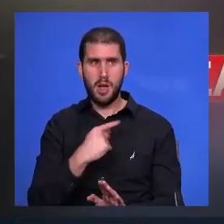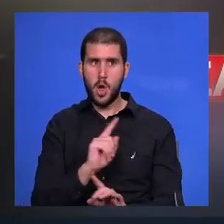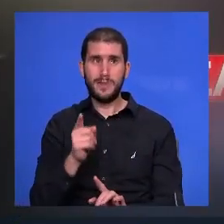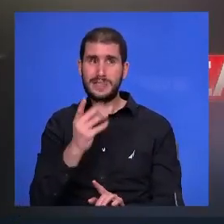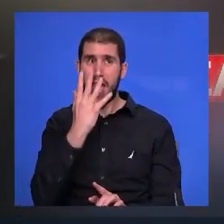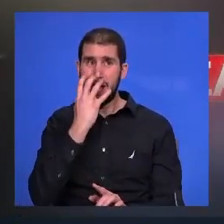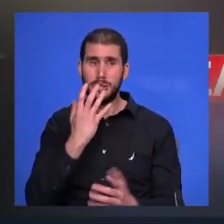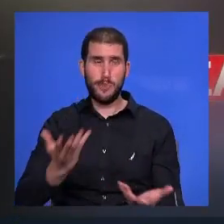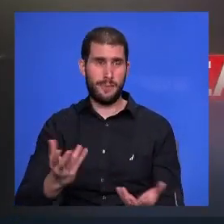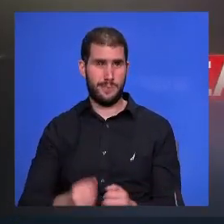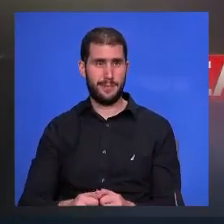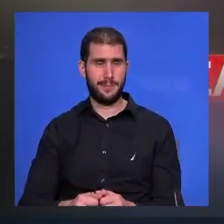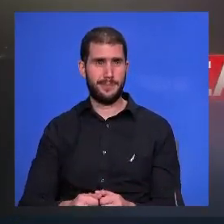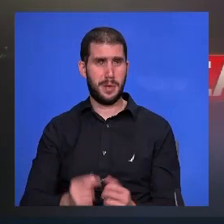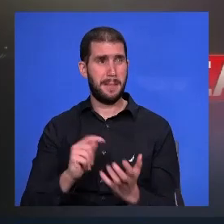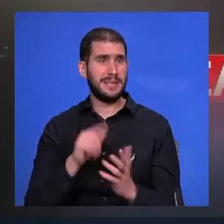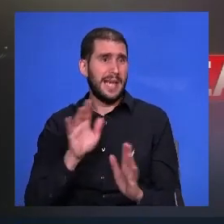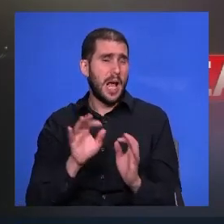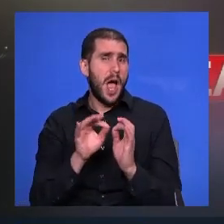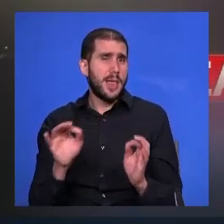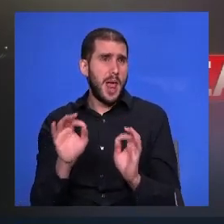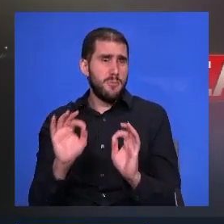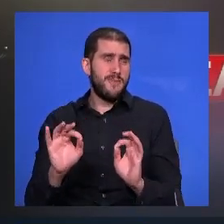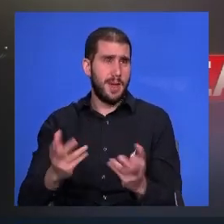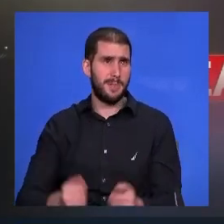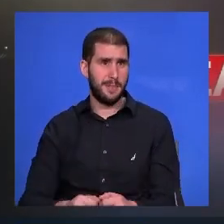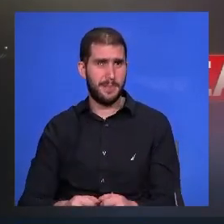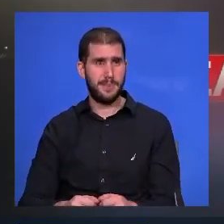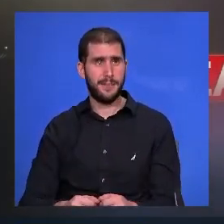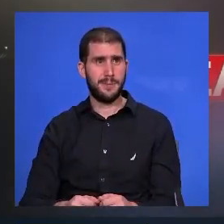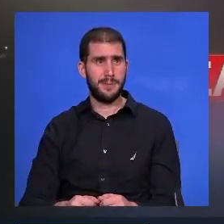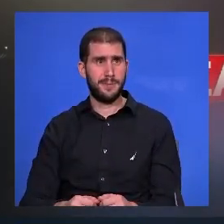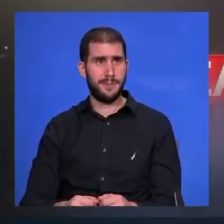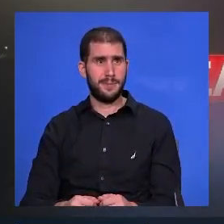that's sad because it's the start. It is only the start for them.